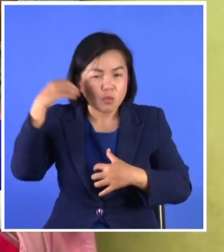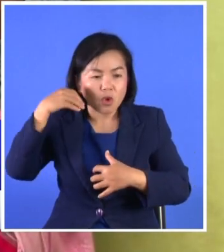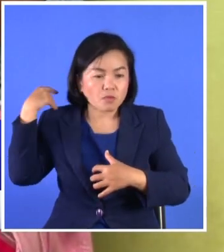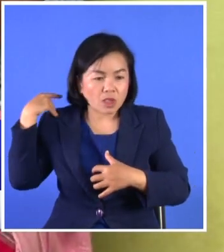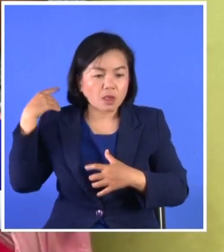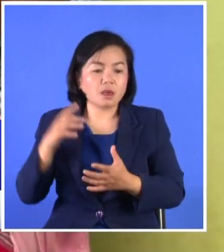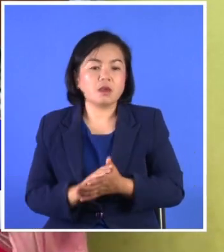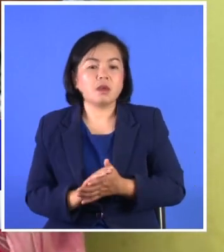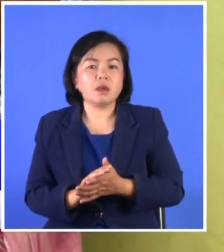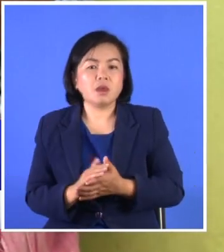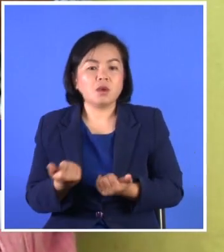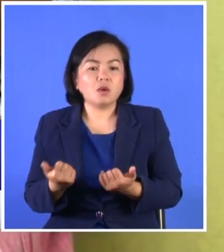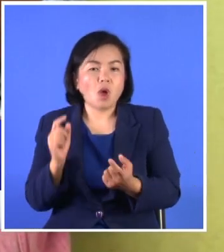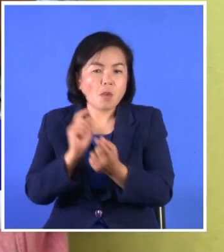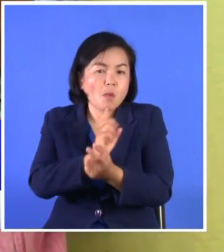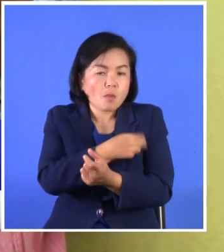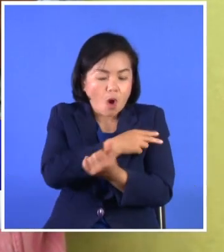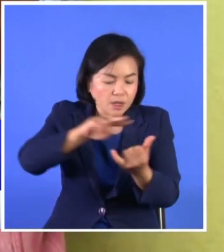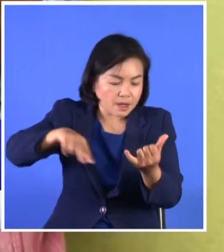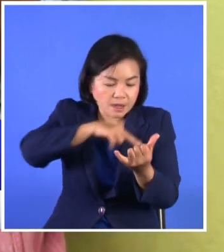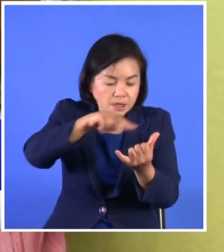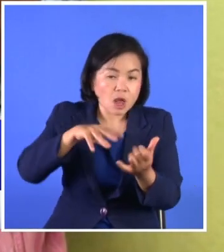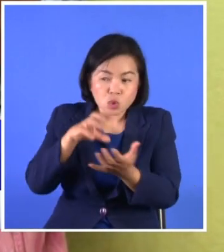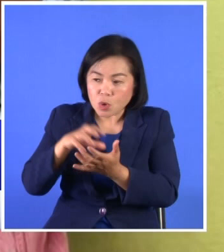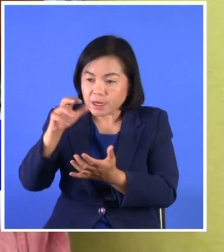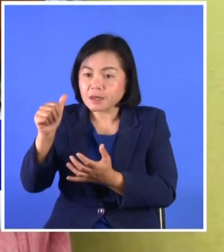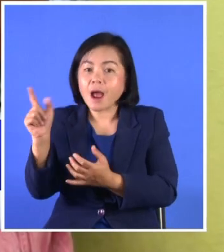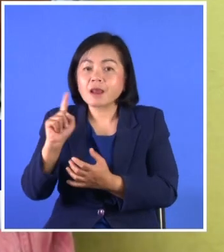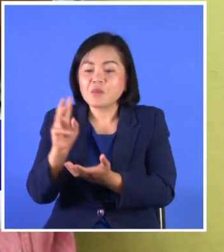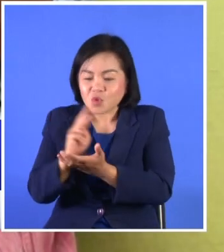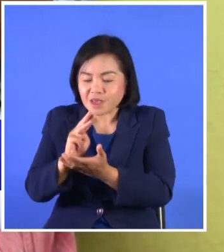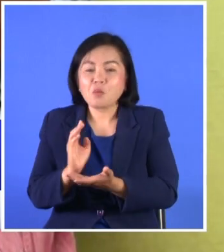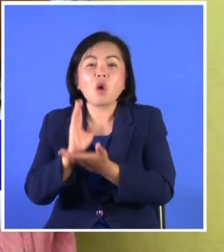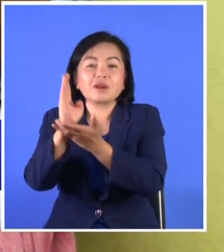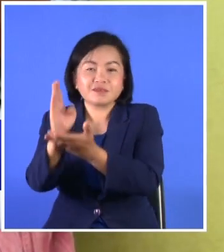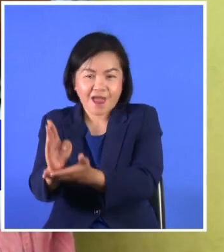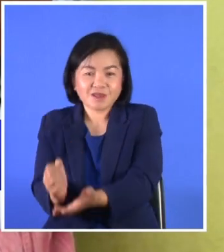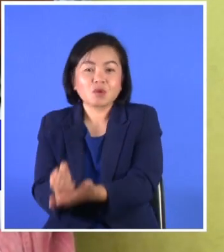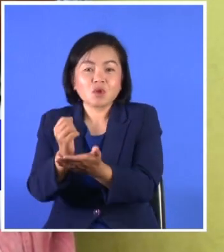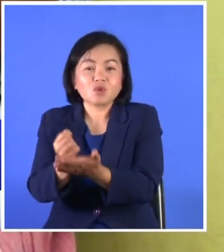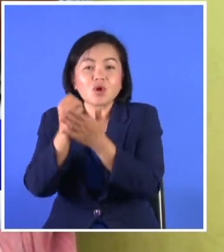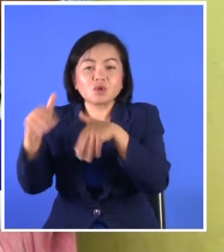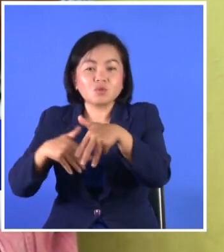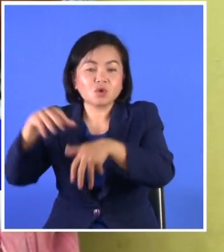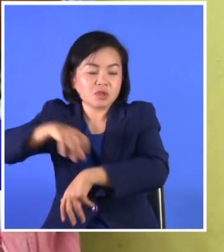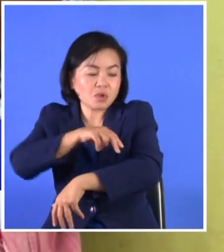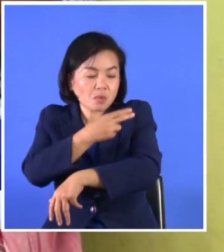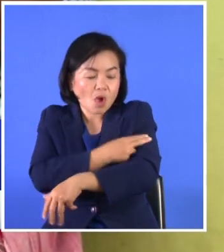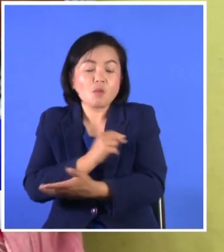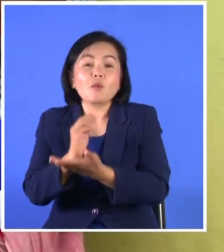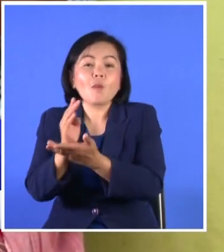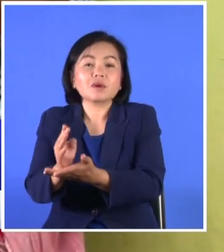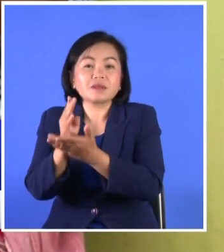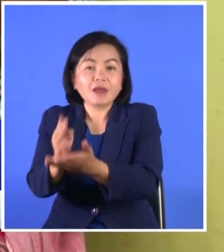เพิ่งจะลงมารับการรักษาที่โรงพยาบาลนะคะแล้วโชคดีจังเลยได้ใช้อุปกรณ์ที่ทางมูลนิธิ Workpoint เพื่อการกุศลบริจาค